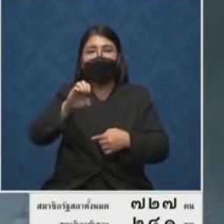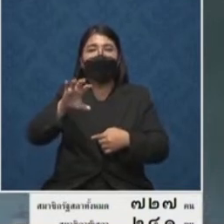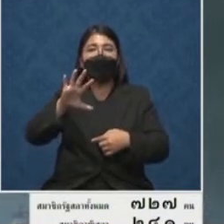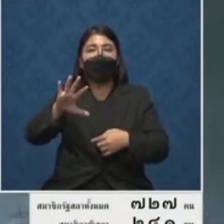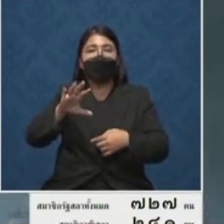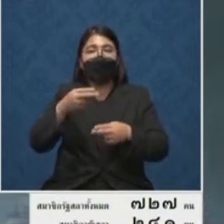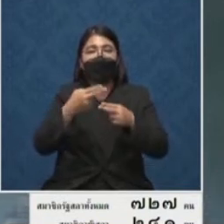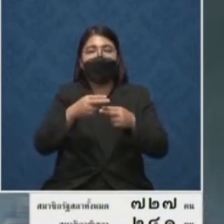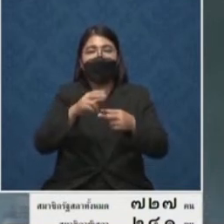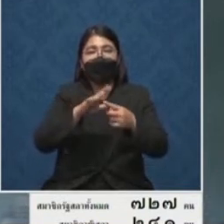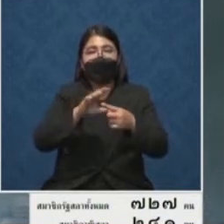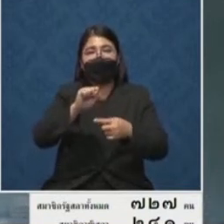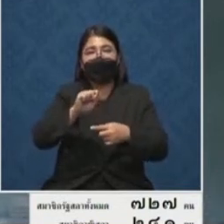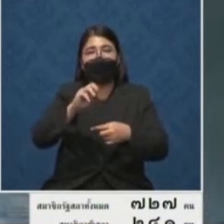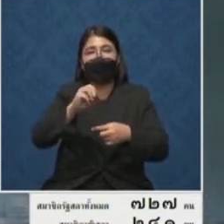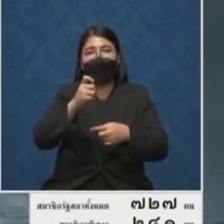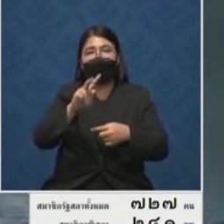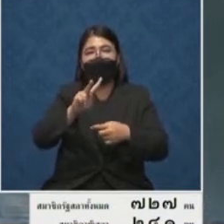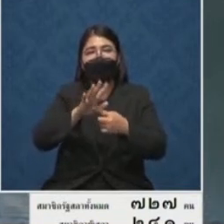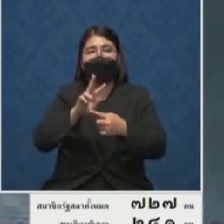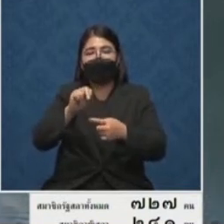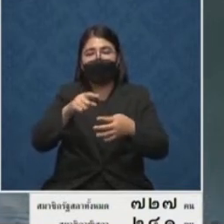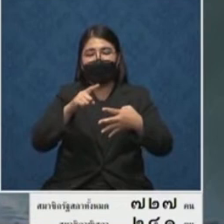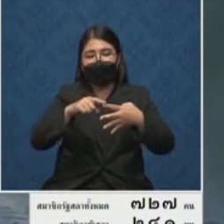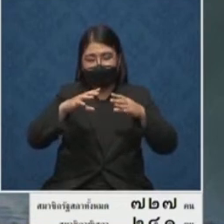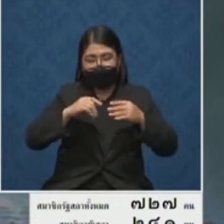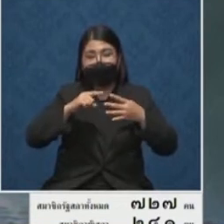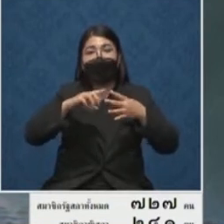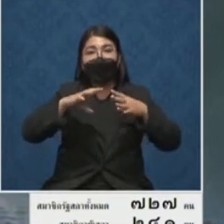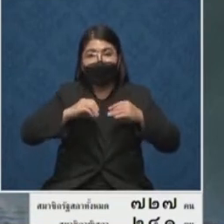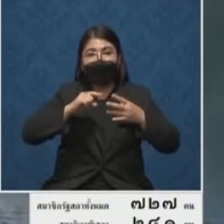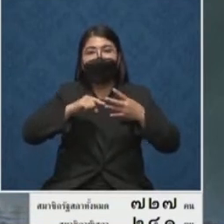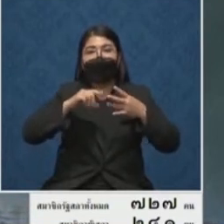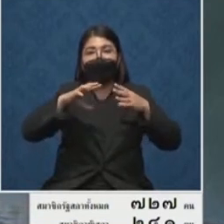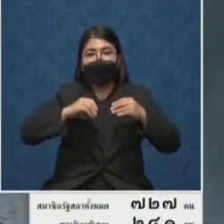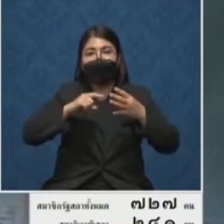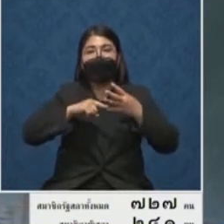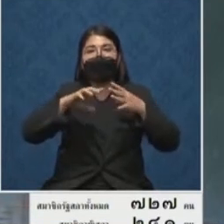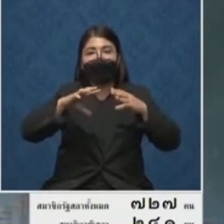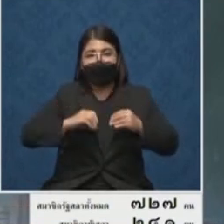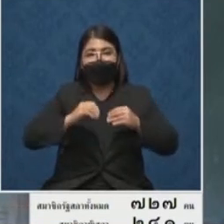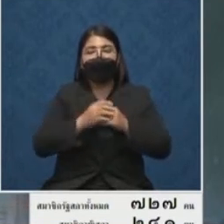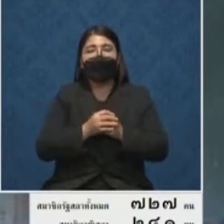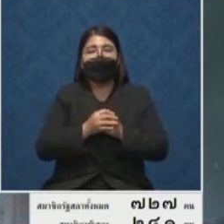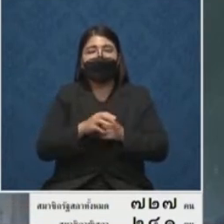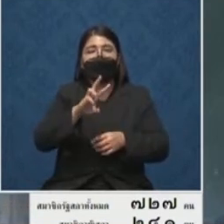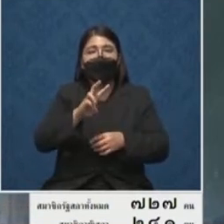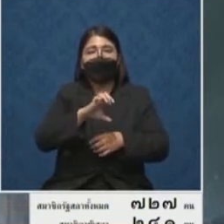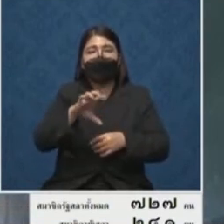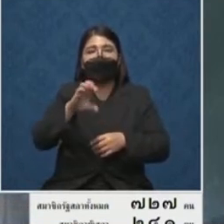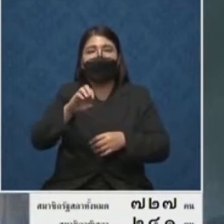655นายเสมอกันเที่ยงธรรม 1รับหลักการ2รับหลักการ3รับหลักการ4รับหลักการ